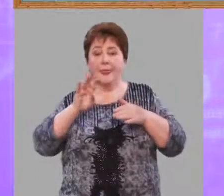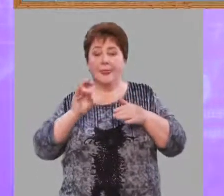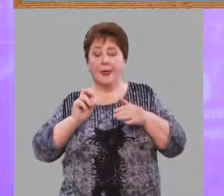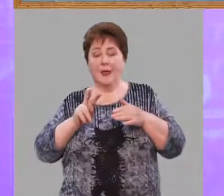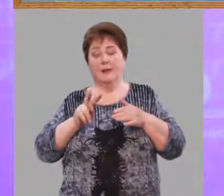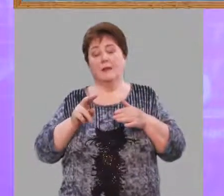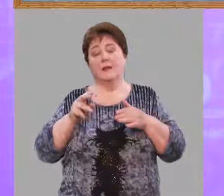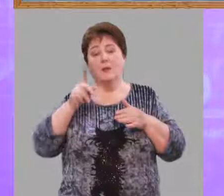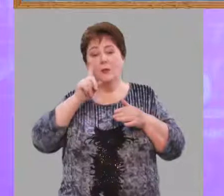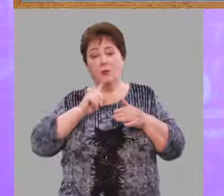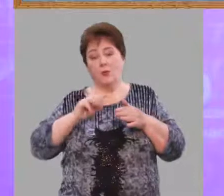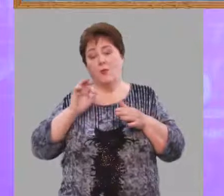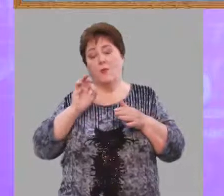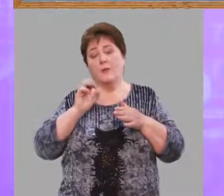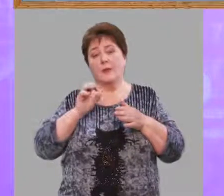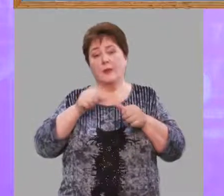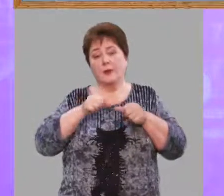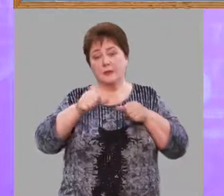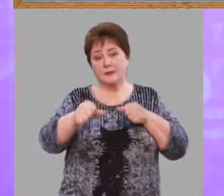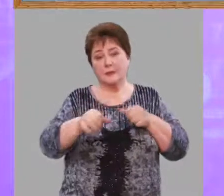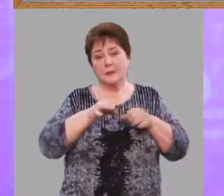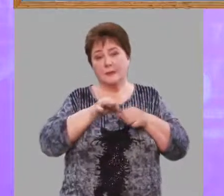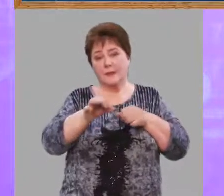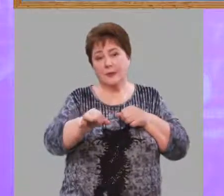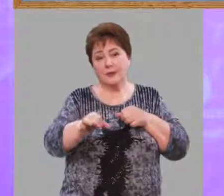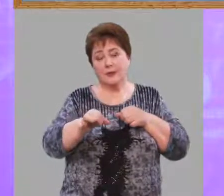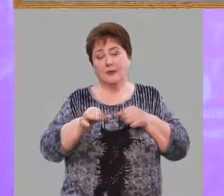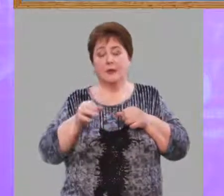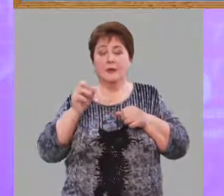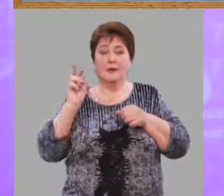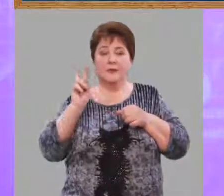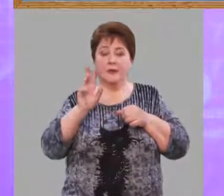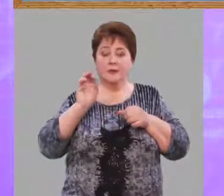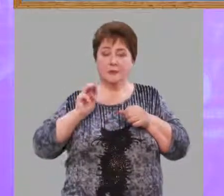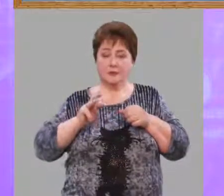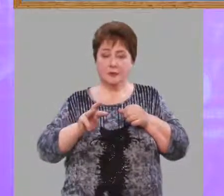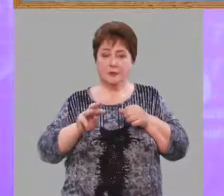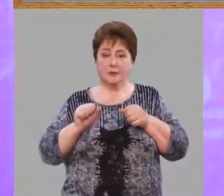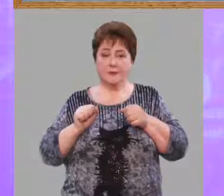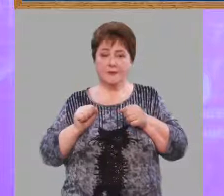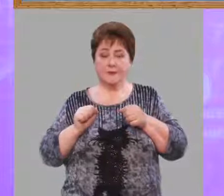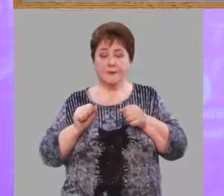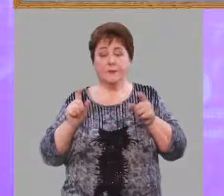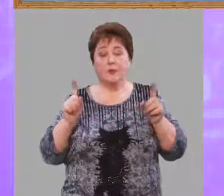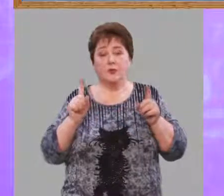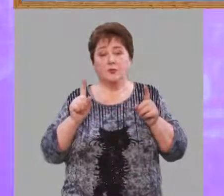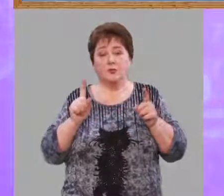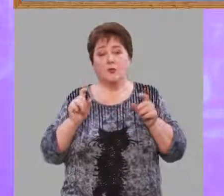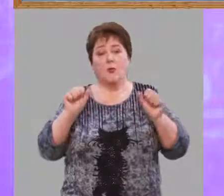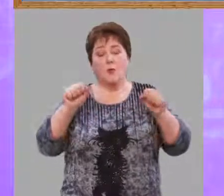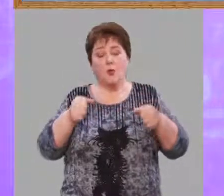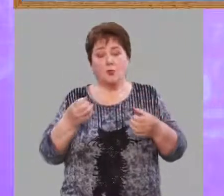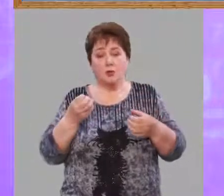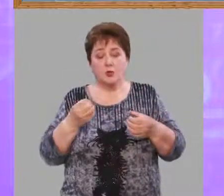Площадь пенала удобно измерить меркой квадратный сантиметр. Что мы еще